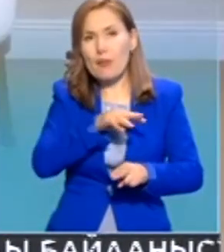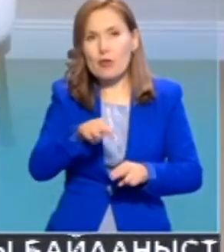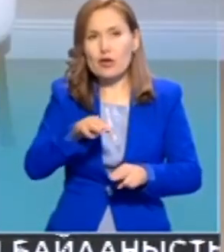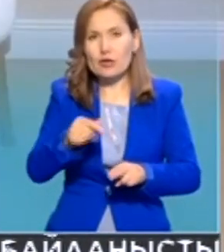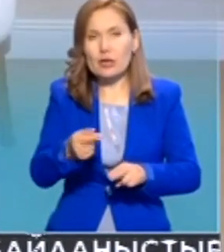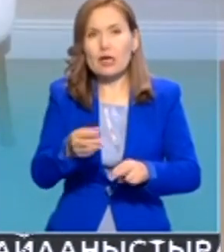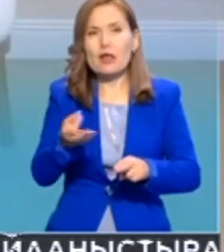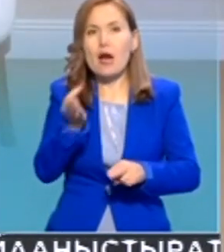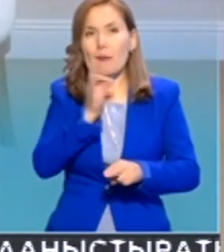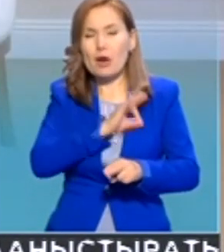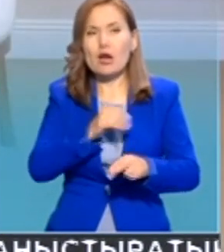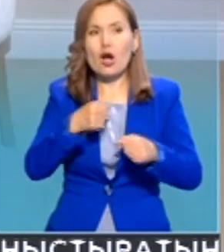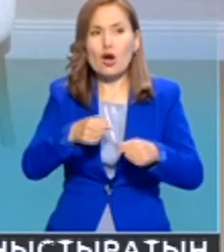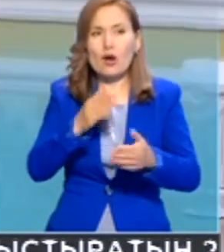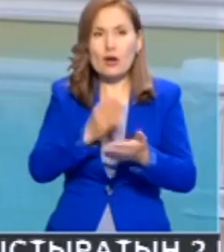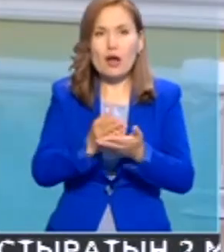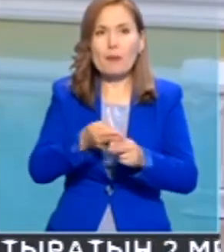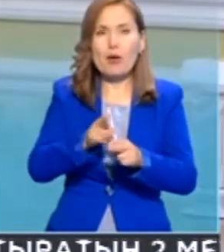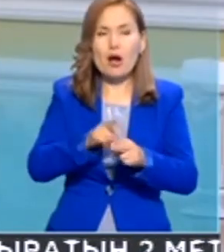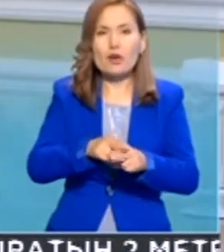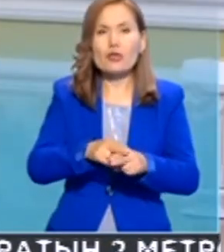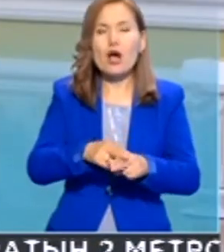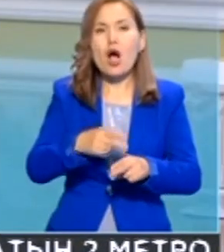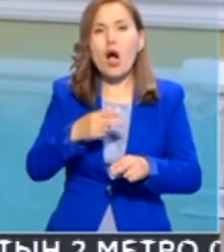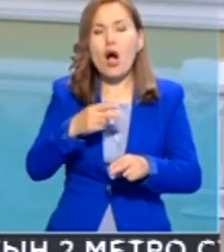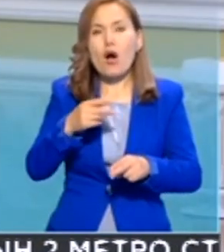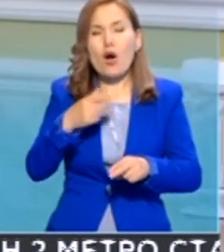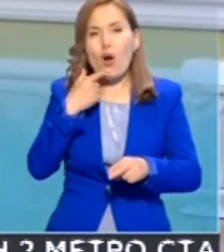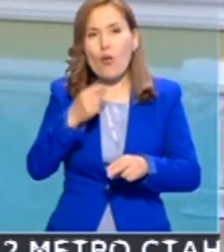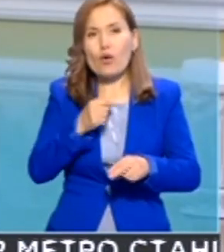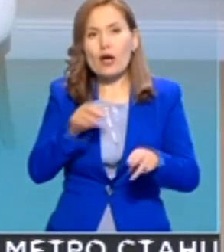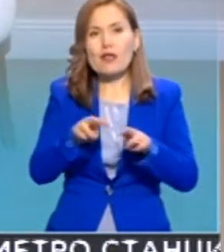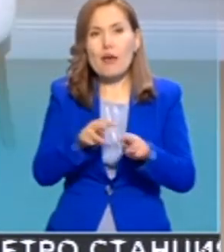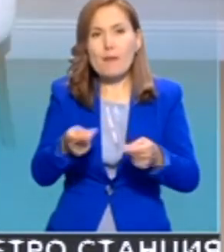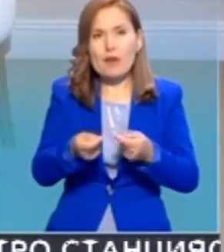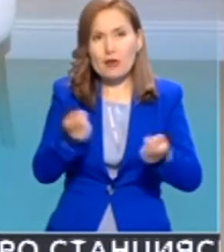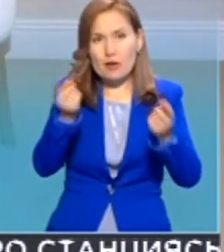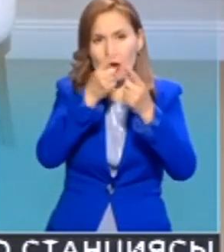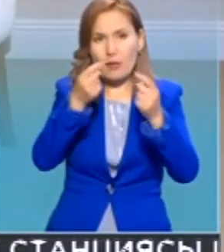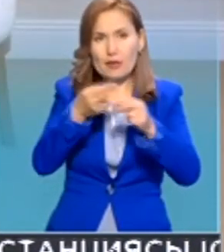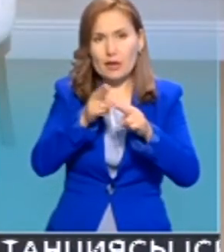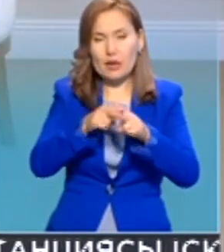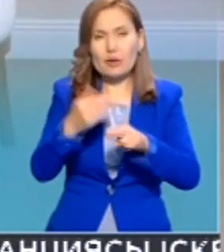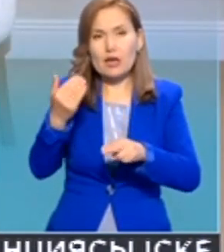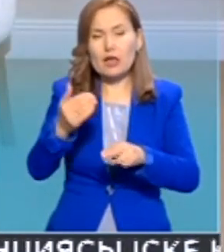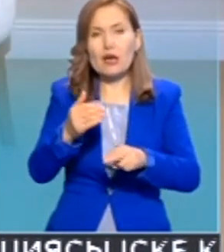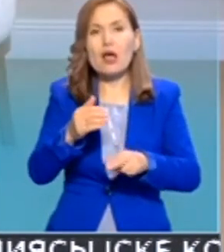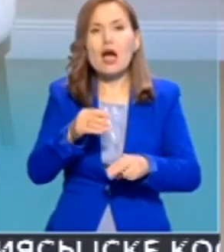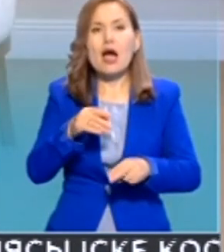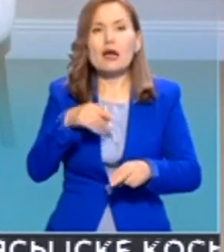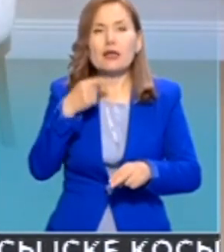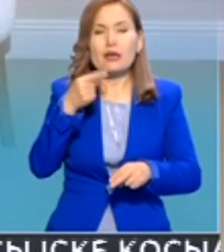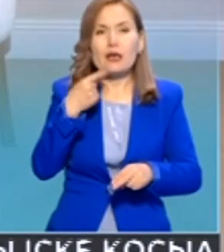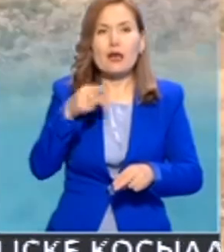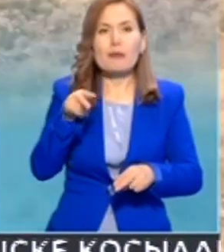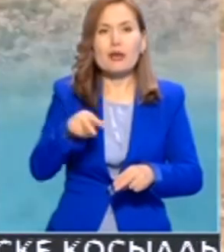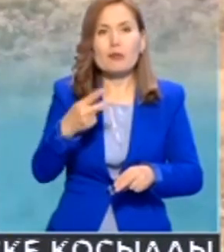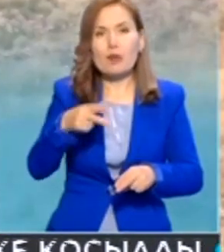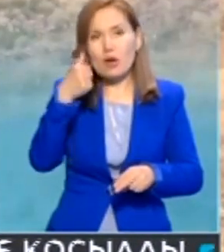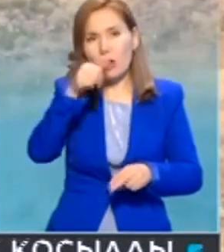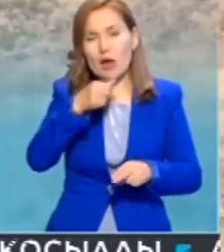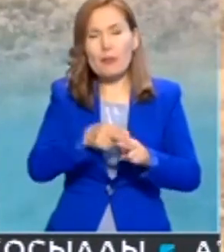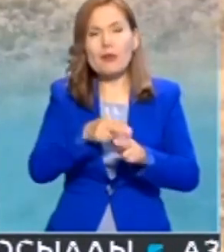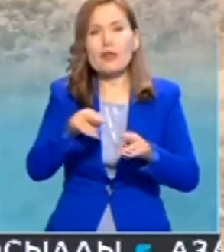бар. Бұл туралы Қорғаныс министрлігі зейнетақымен қамсыздандыру орталығының басшысы Қайыржан Бимолдин айтты. Оның сөзінше 2030 жылға дейін